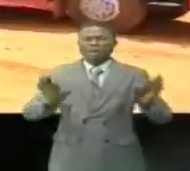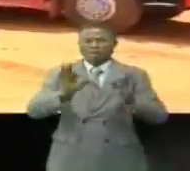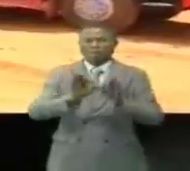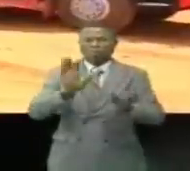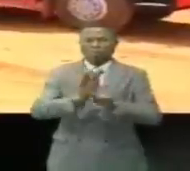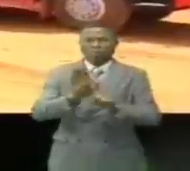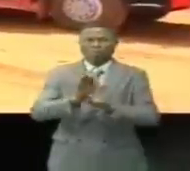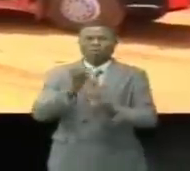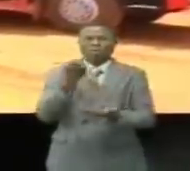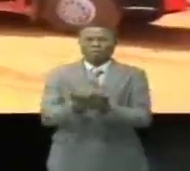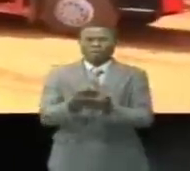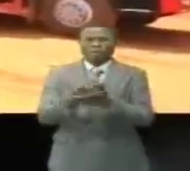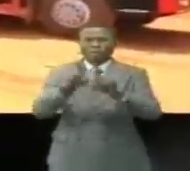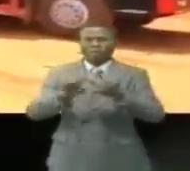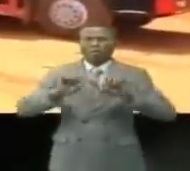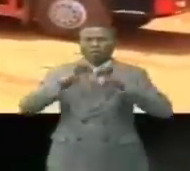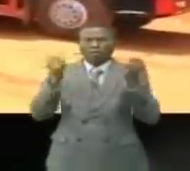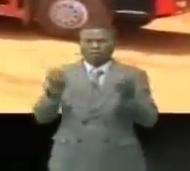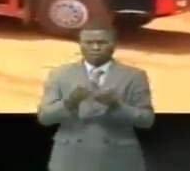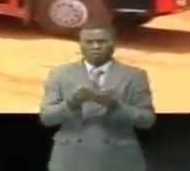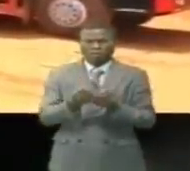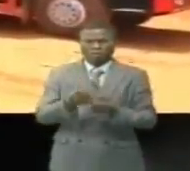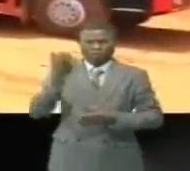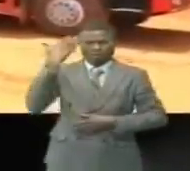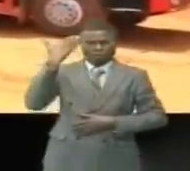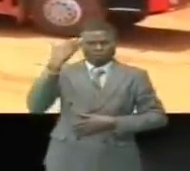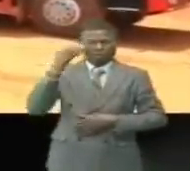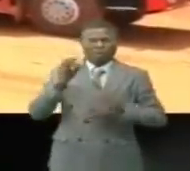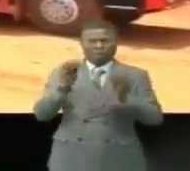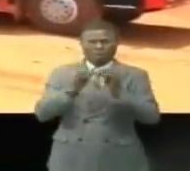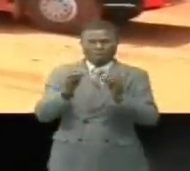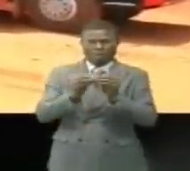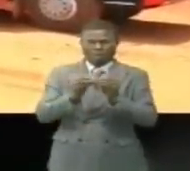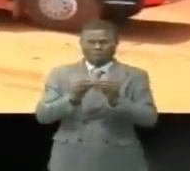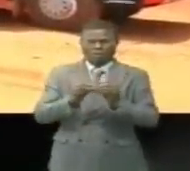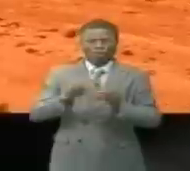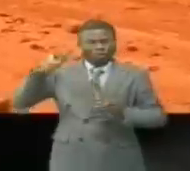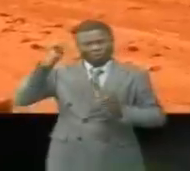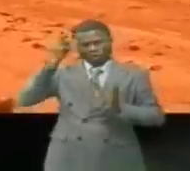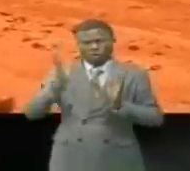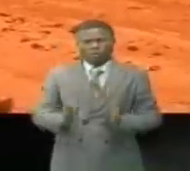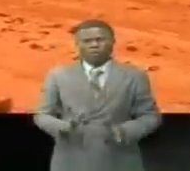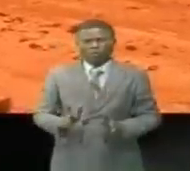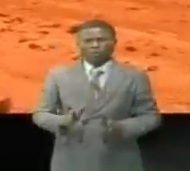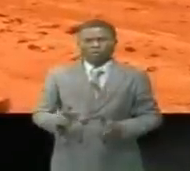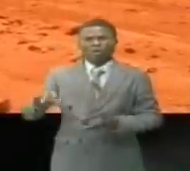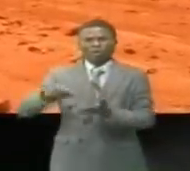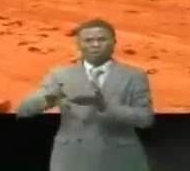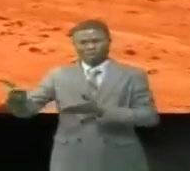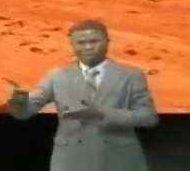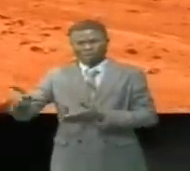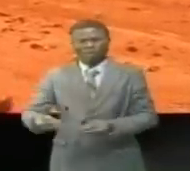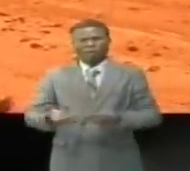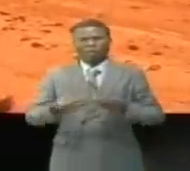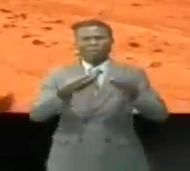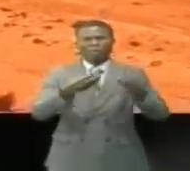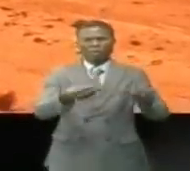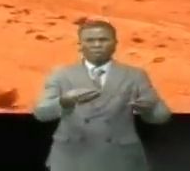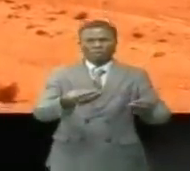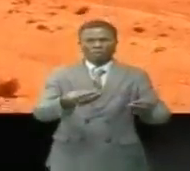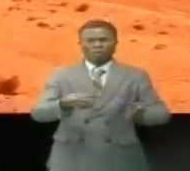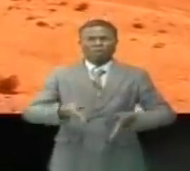social. Comme vous savez, il y avait un grand atelier que le gouverneur de province avait acheté et qu'il avait placé sur